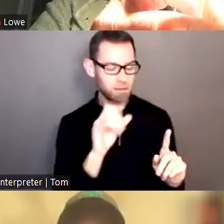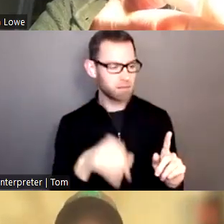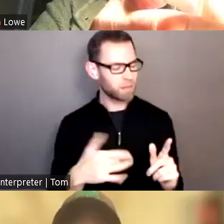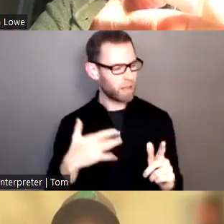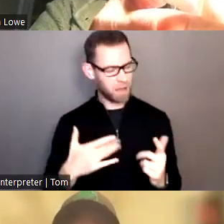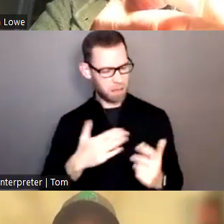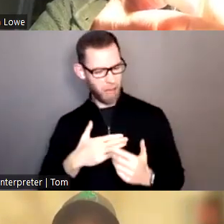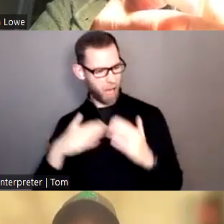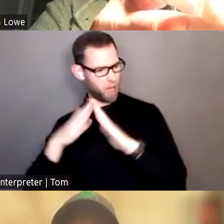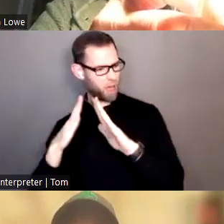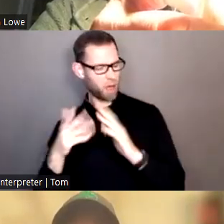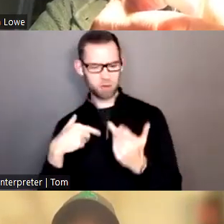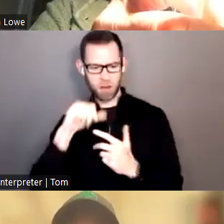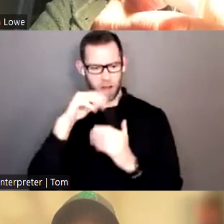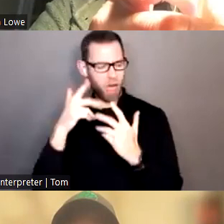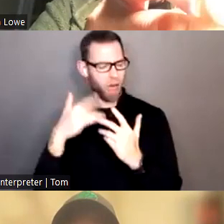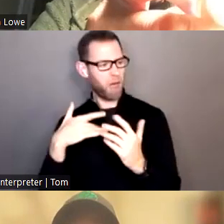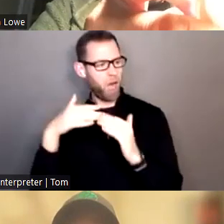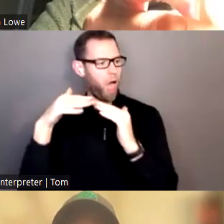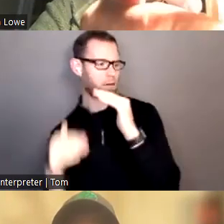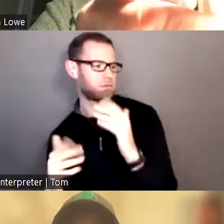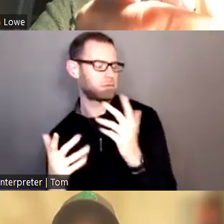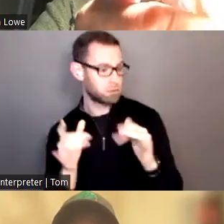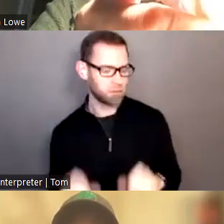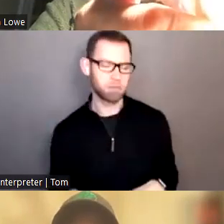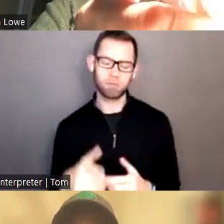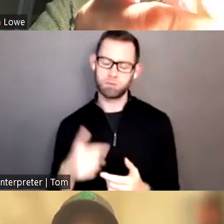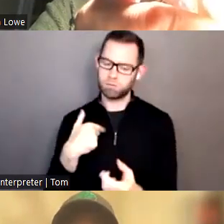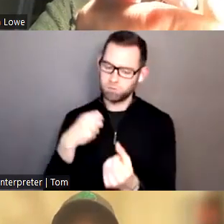et concernant la justice qui a passé dans le quartier,